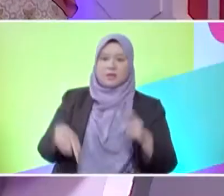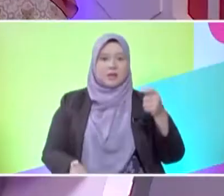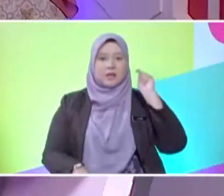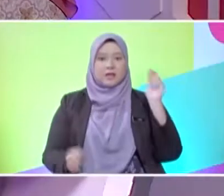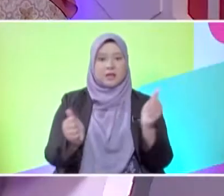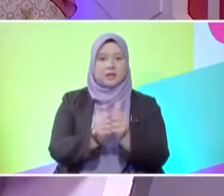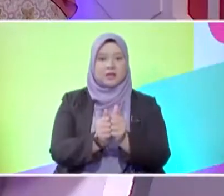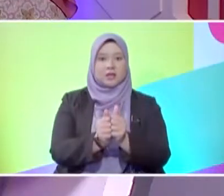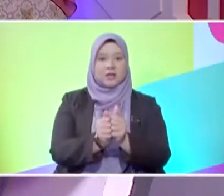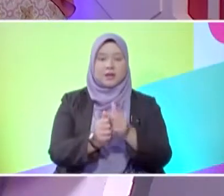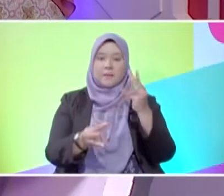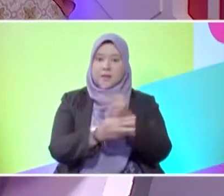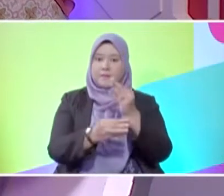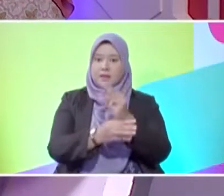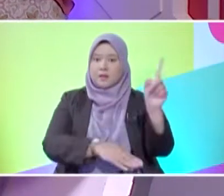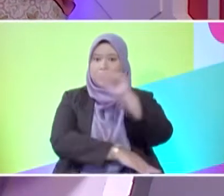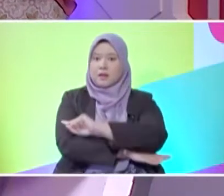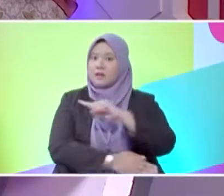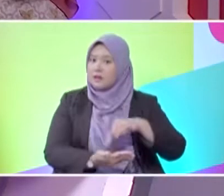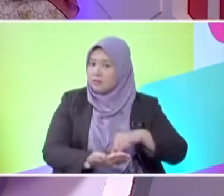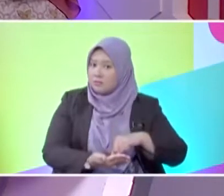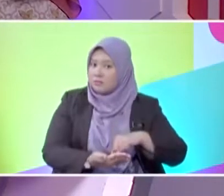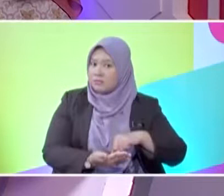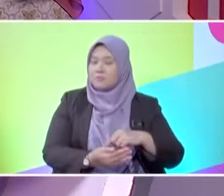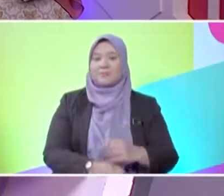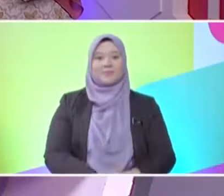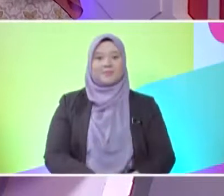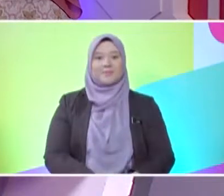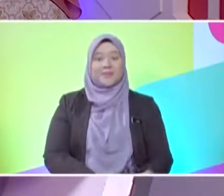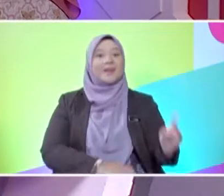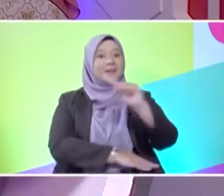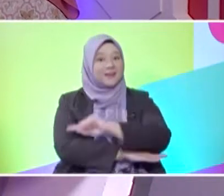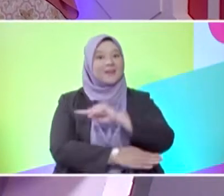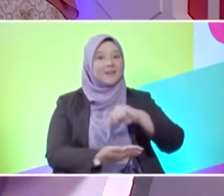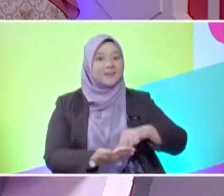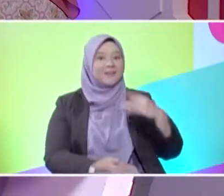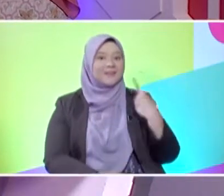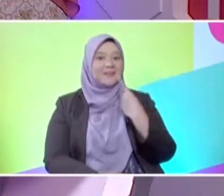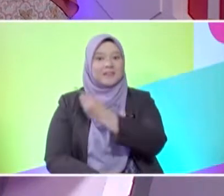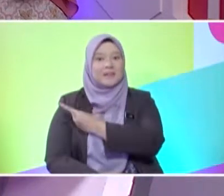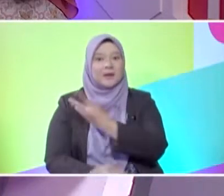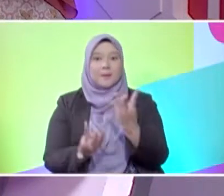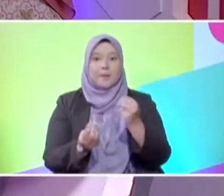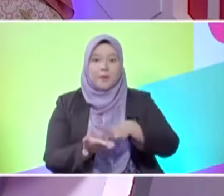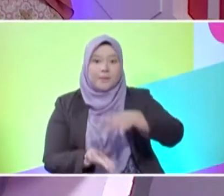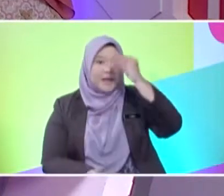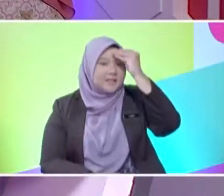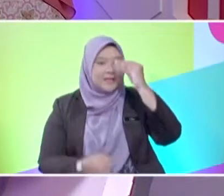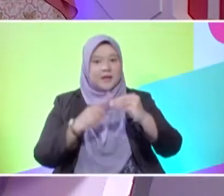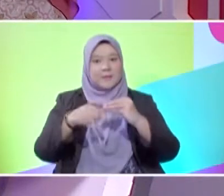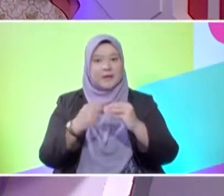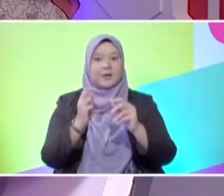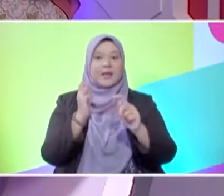kita belajar tentang tambah Wah Tenyata jadi Kapten ada kayaknya bentuk